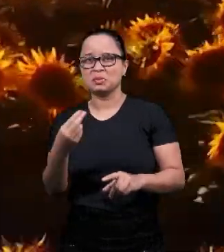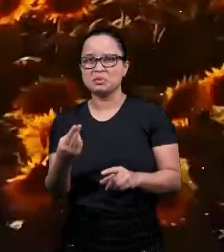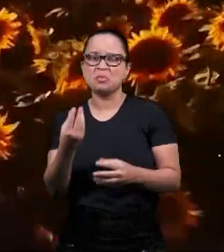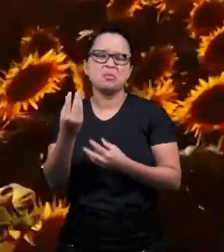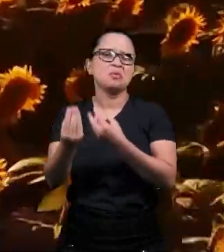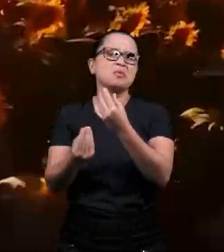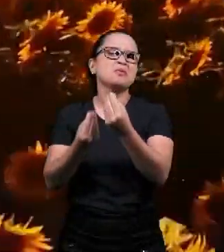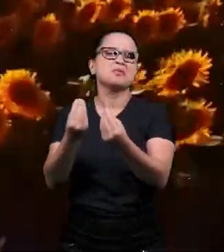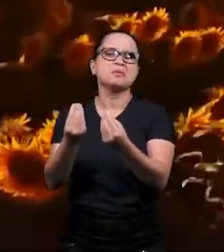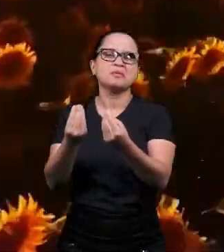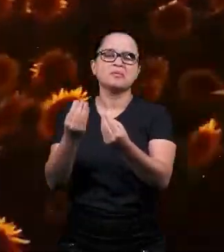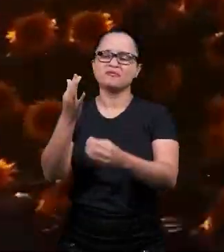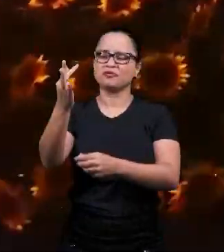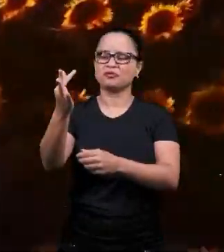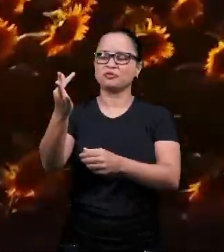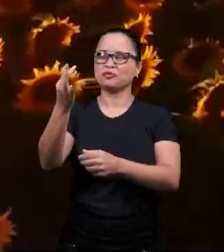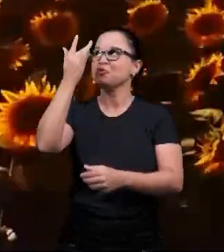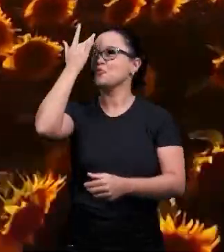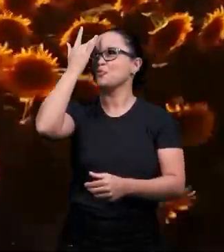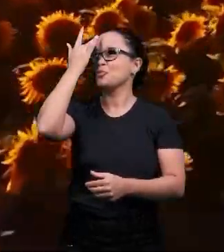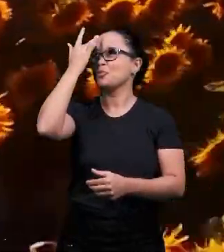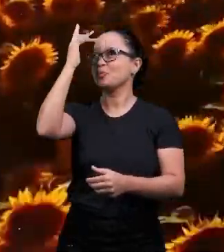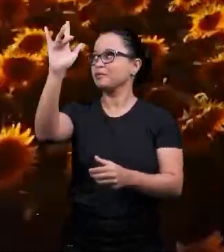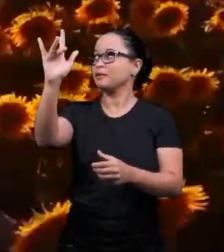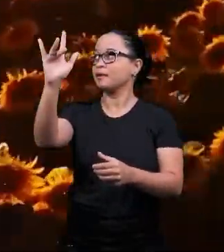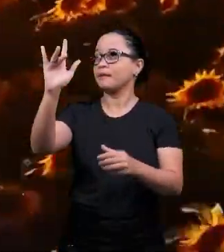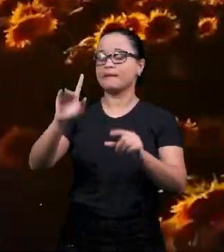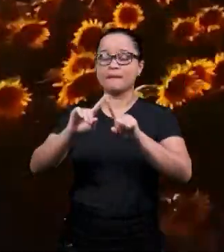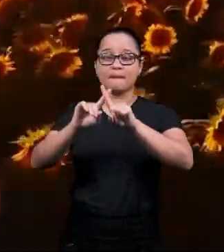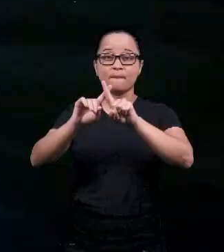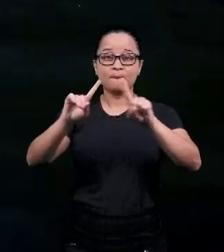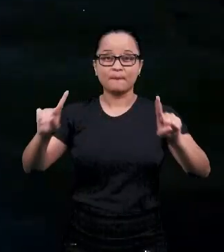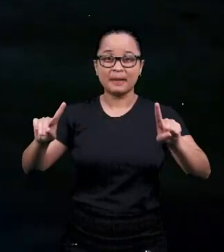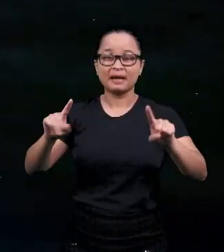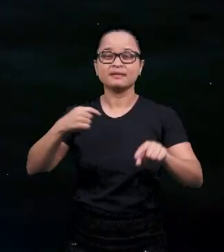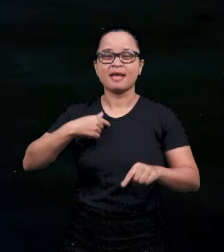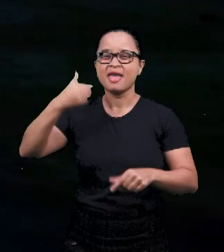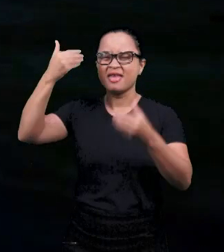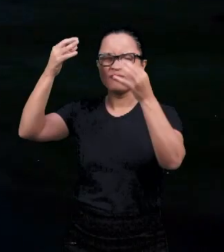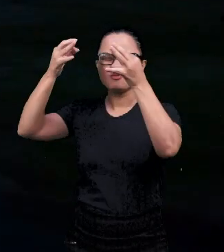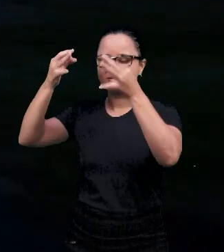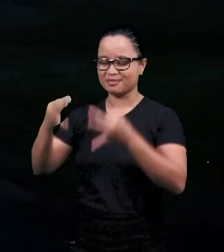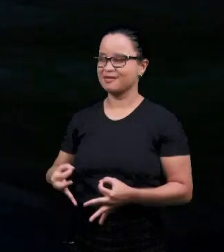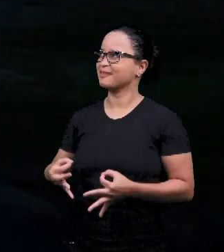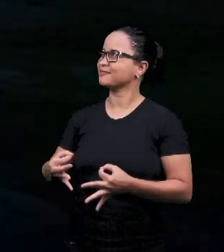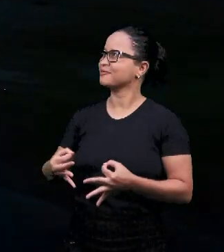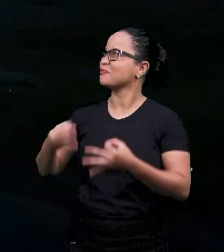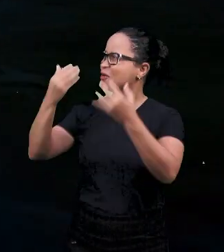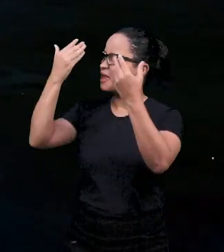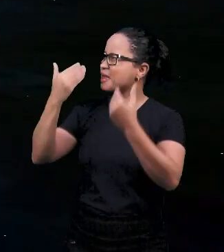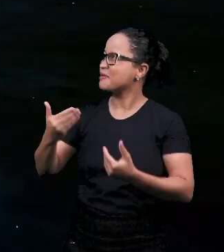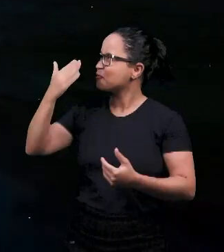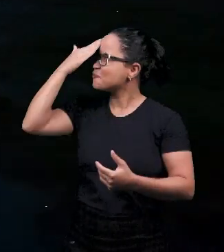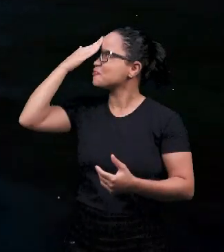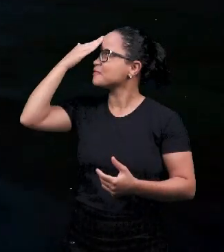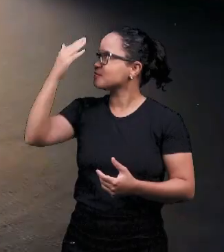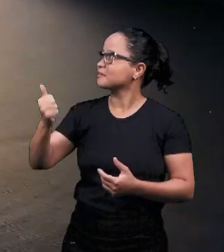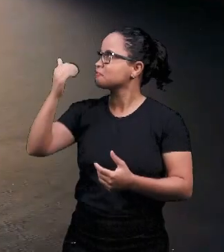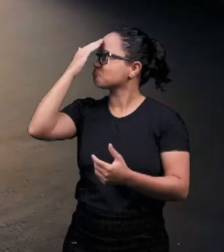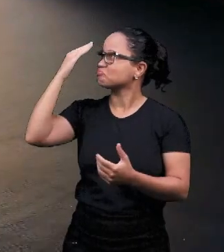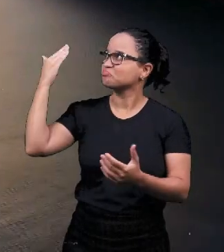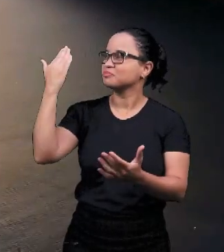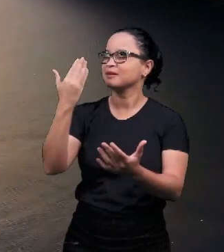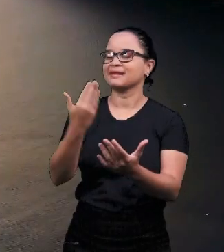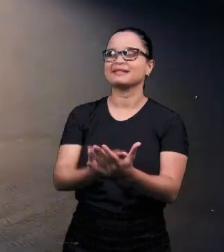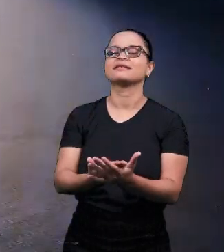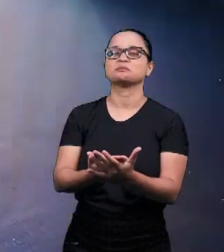или славные дни до конца жизни. Но я знаю, в кого я уверовал. И я